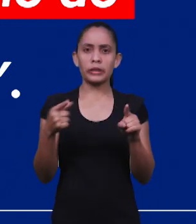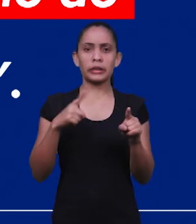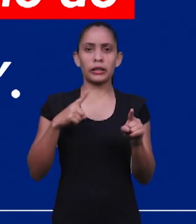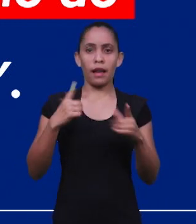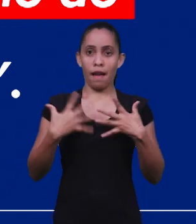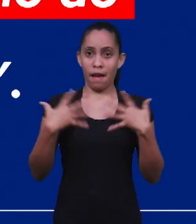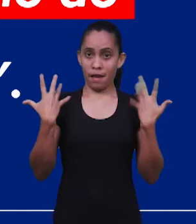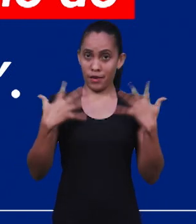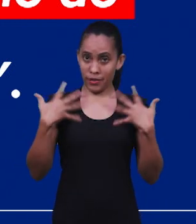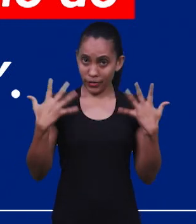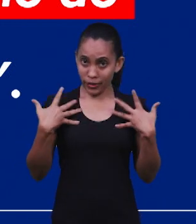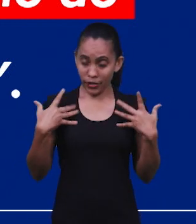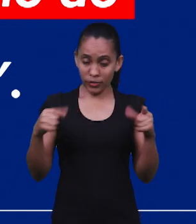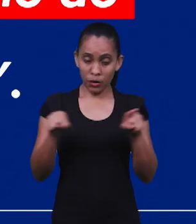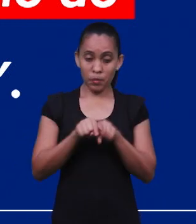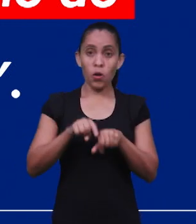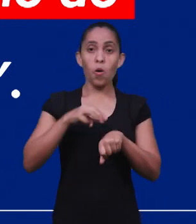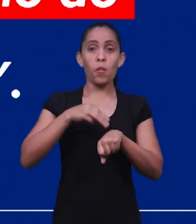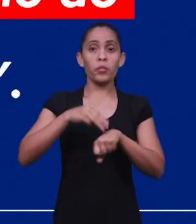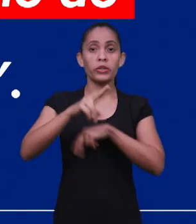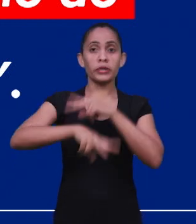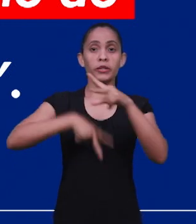pas précieuse,